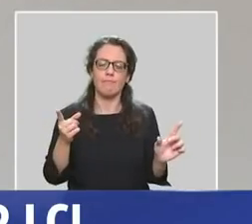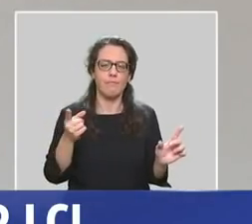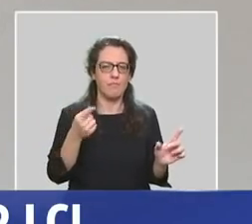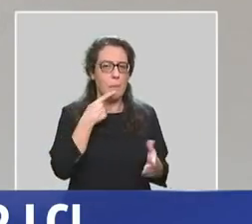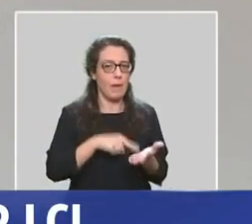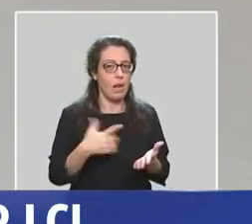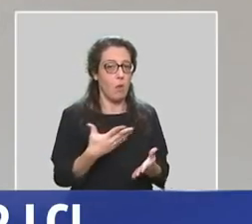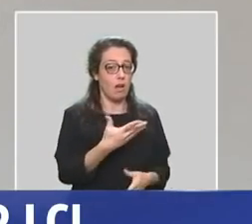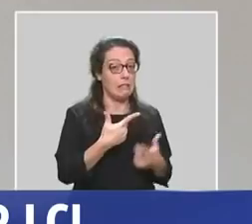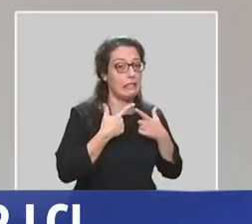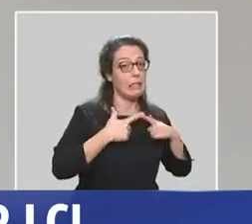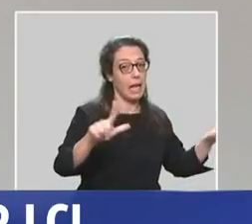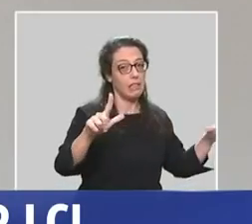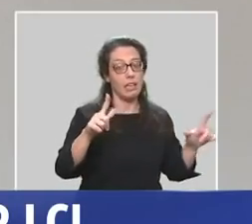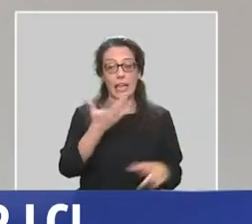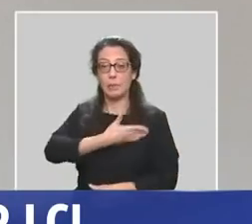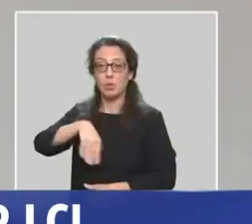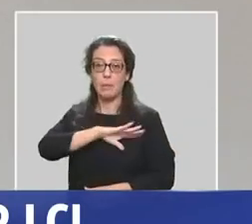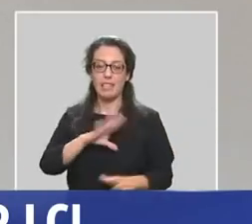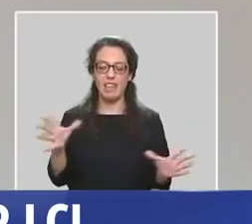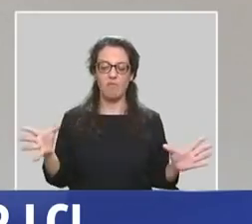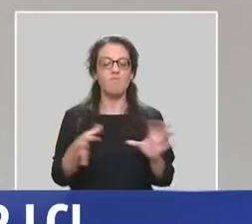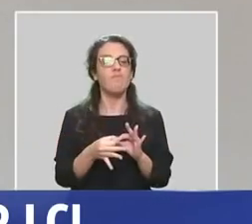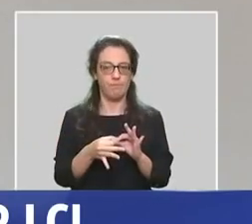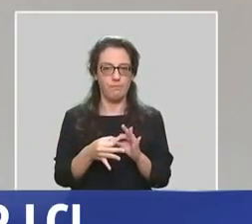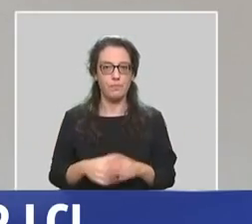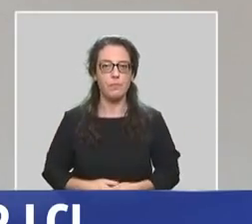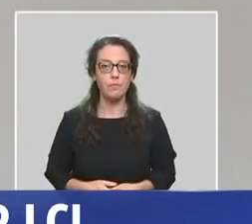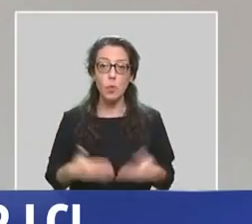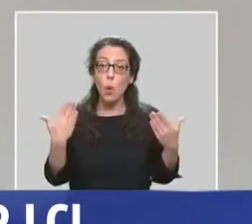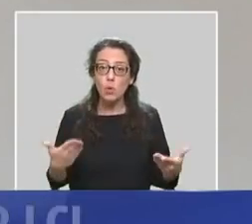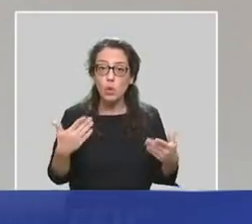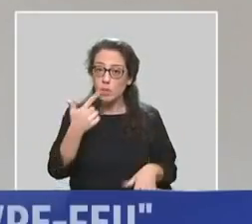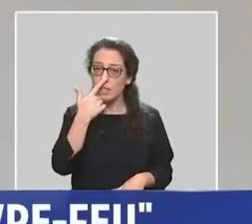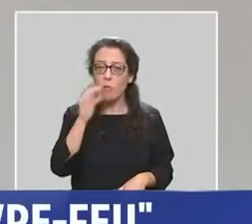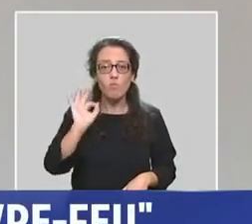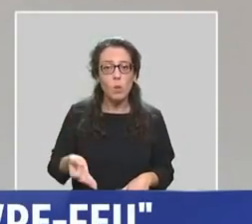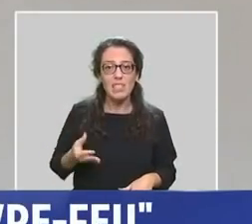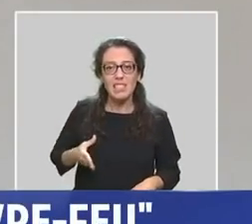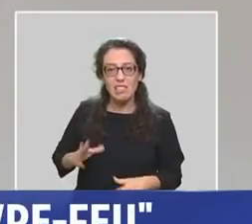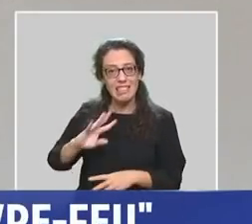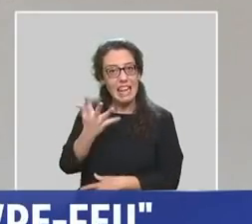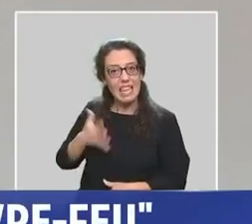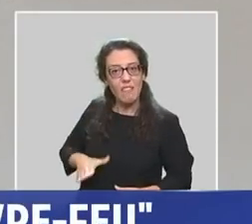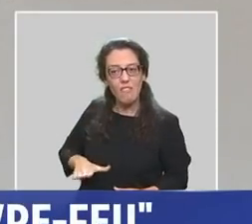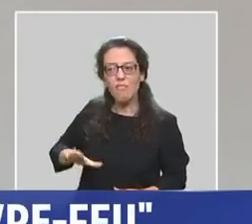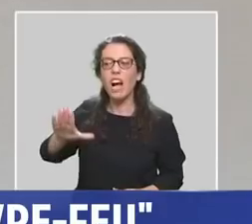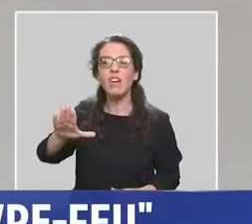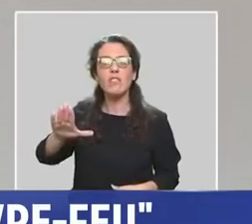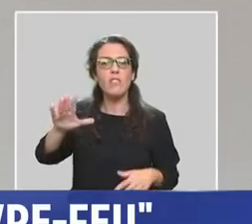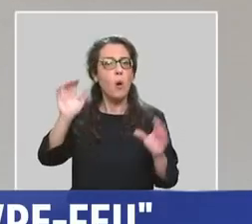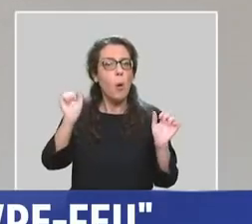et responsabilité. Et nous considérons aujourd'hui que nous pouvons encore passer cette vague sans recourir aux outils les